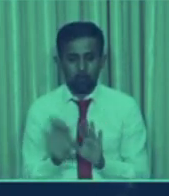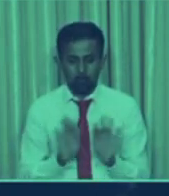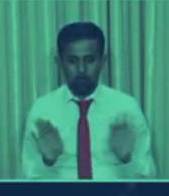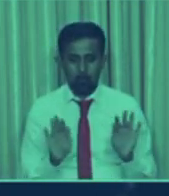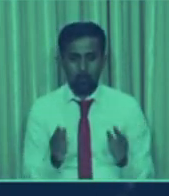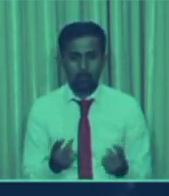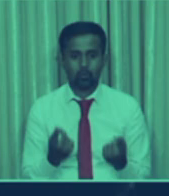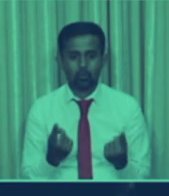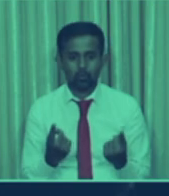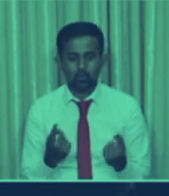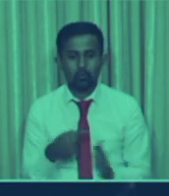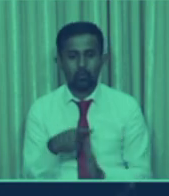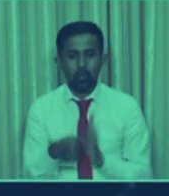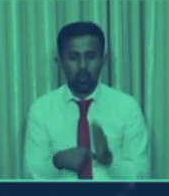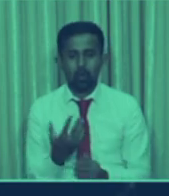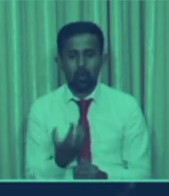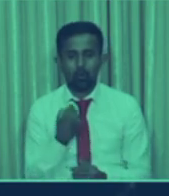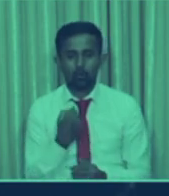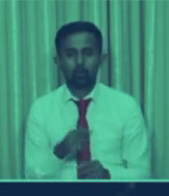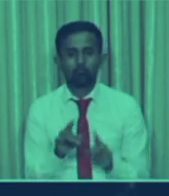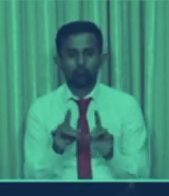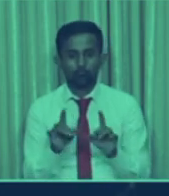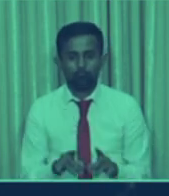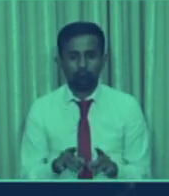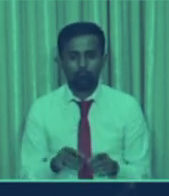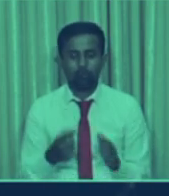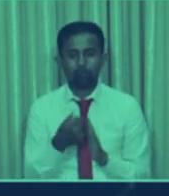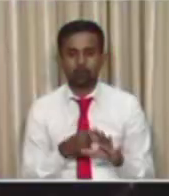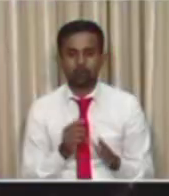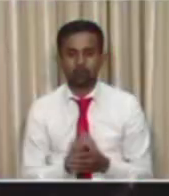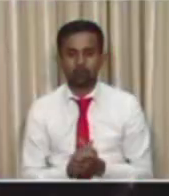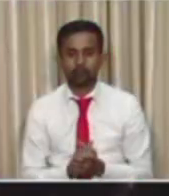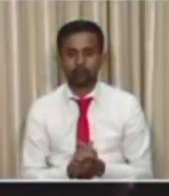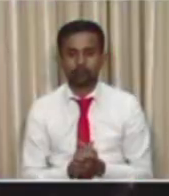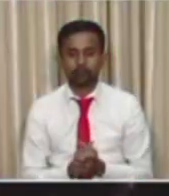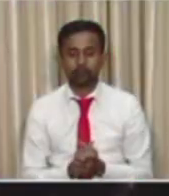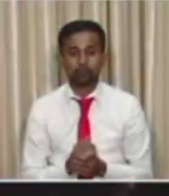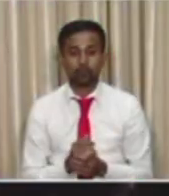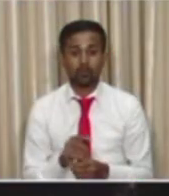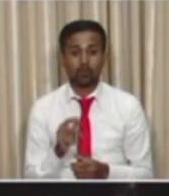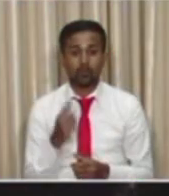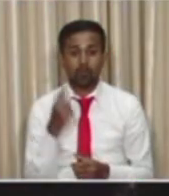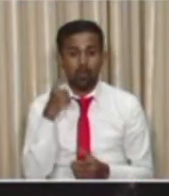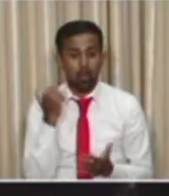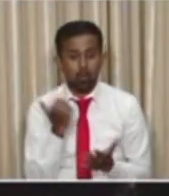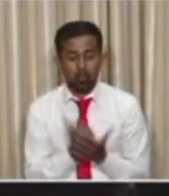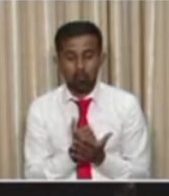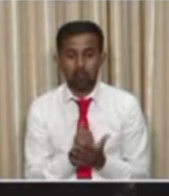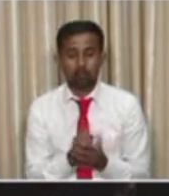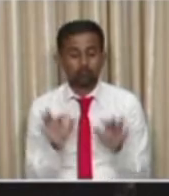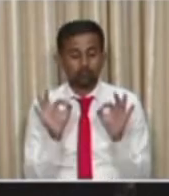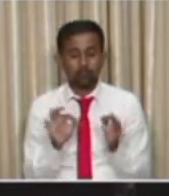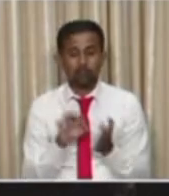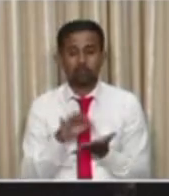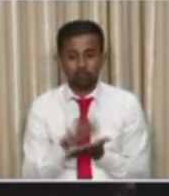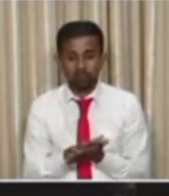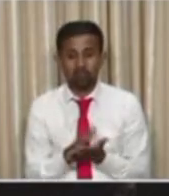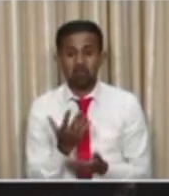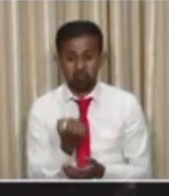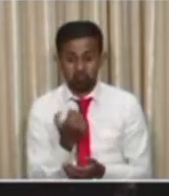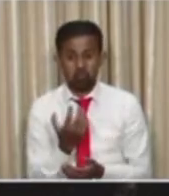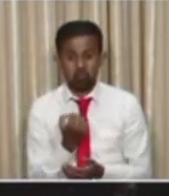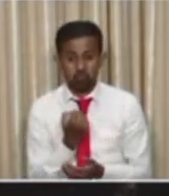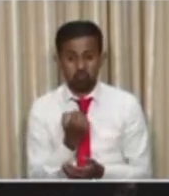இருக்கின்றது. அந்த அடிப்படையில் தான் இந்த சட்டமூலத்தை கொண்டு வருவதற்காக ஜனாதிபதி சில முயற்சிகளை எடுக்கின்றார். நான் ஏற்கனவே சொன்னது போன்ற நிவர்த்தி தீர்ந்துவாக்கு, அதாவது சரியான தீர்மானமாக